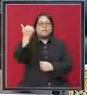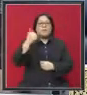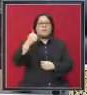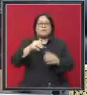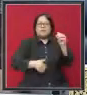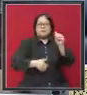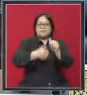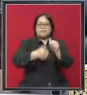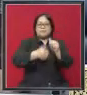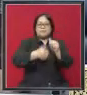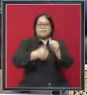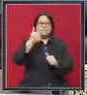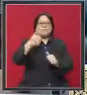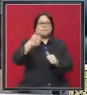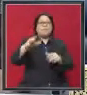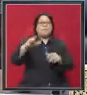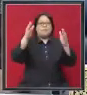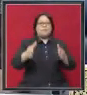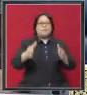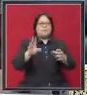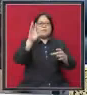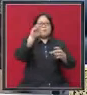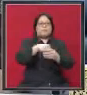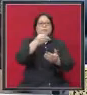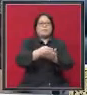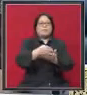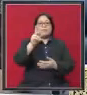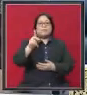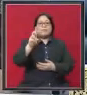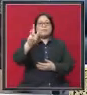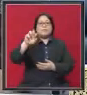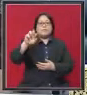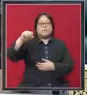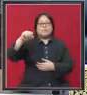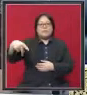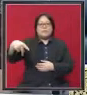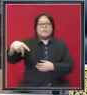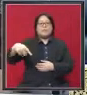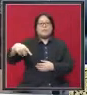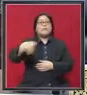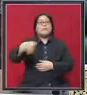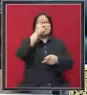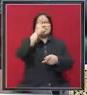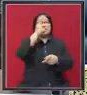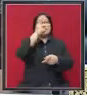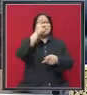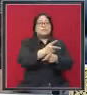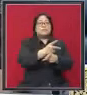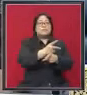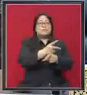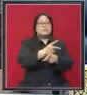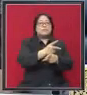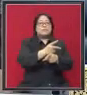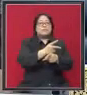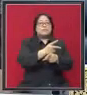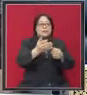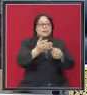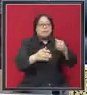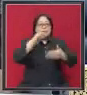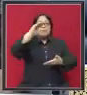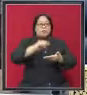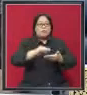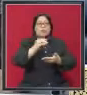memandangkan majoriti pencarum dalam KWSP ini simpanan kurang